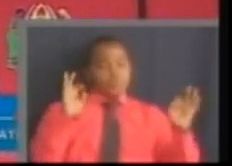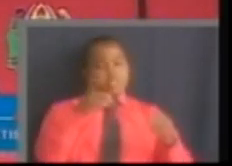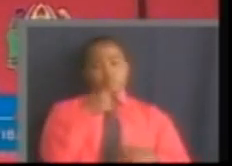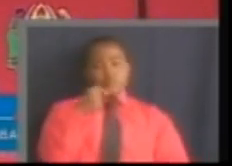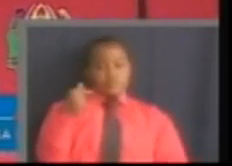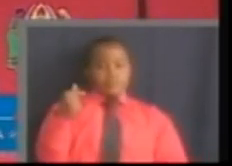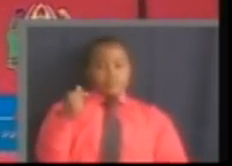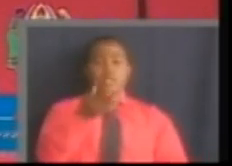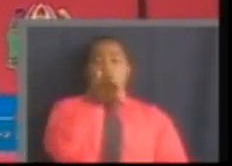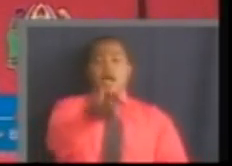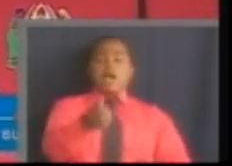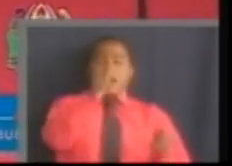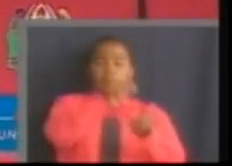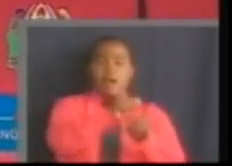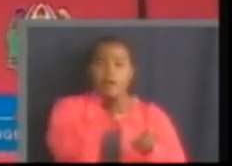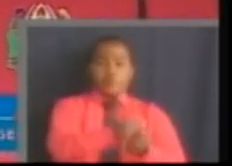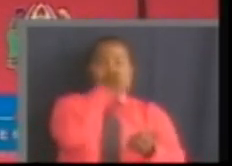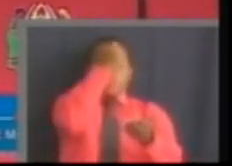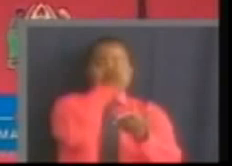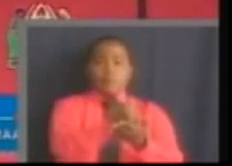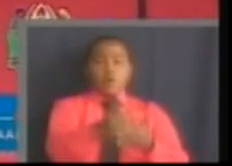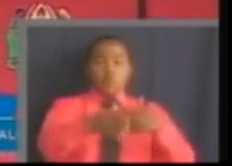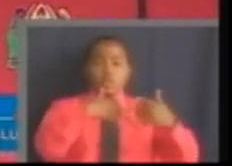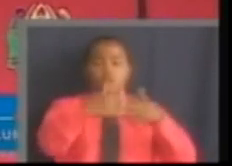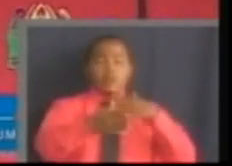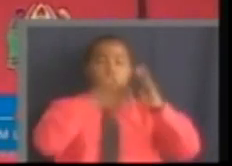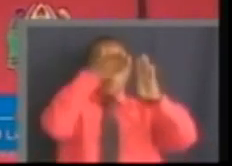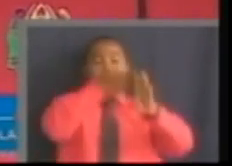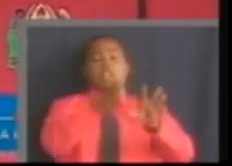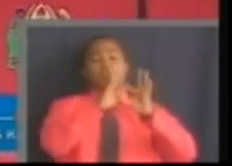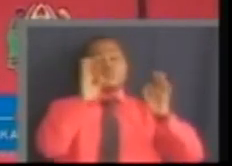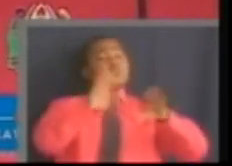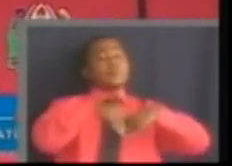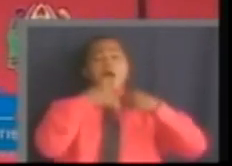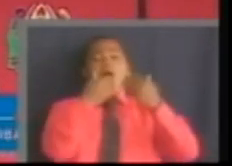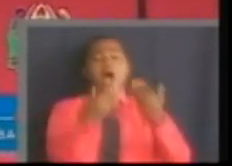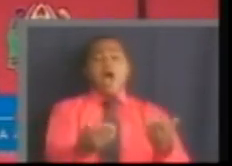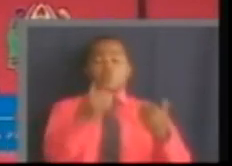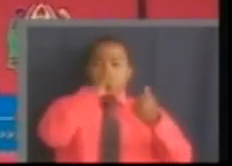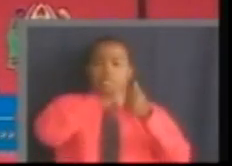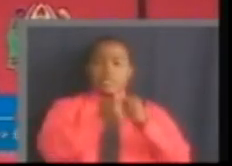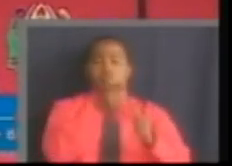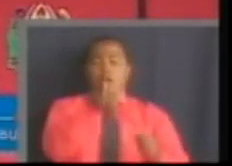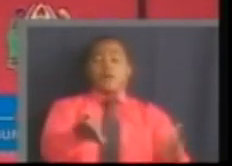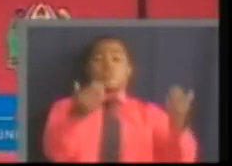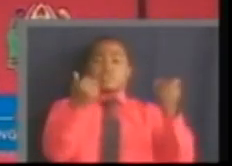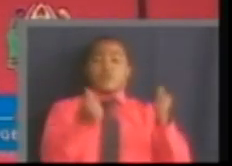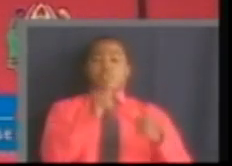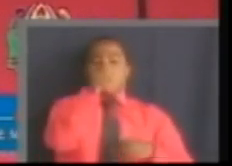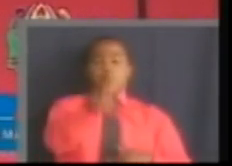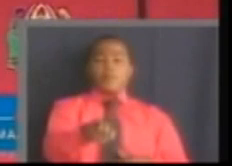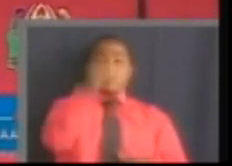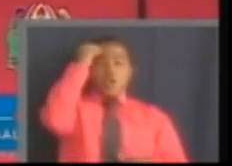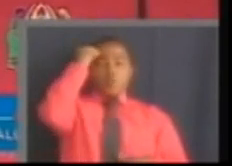na haya mambo tukiamua kuyafanya kwa dhamira njema hakutakuwa hata na hisia ambazo tunaweza kuzijenga za kutupotosha na